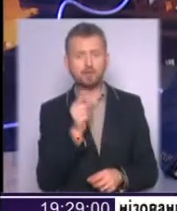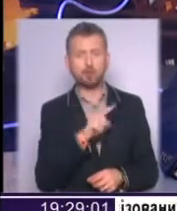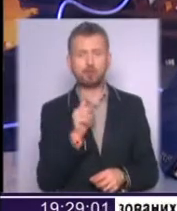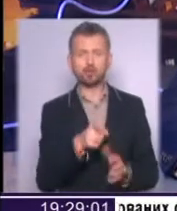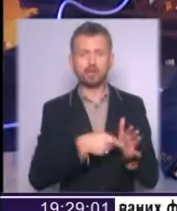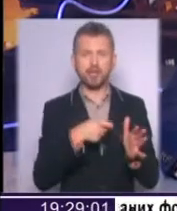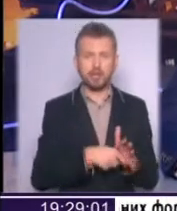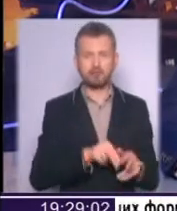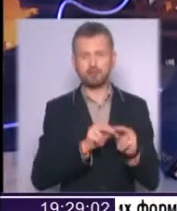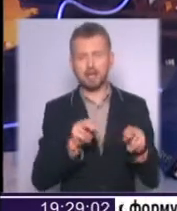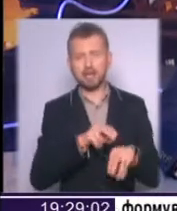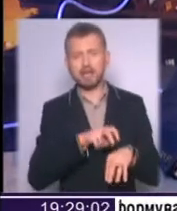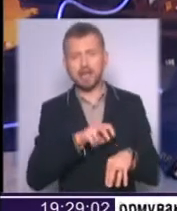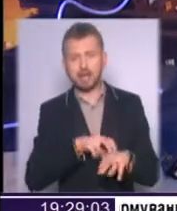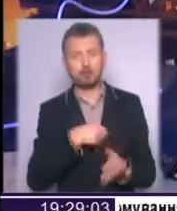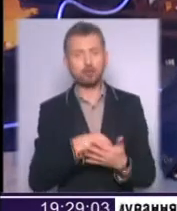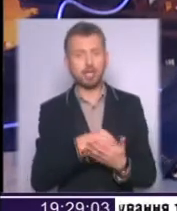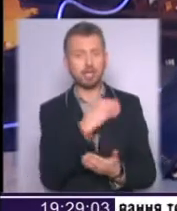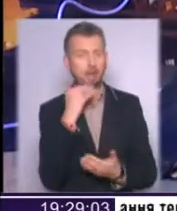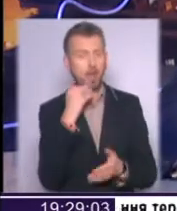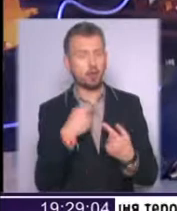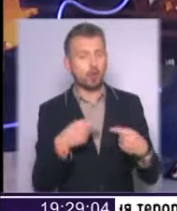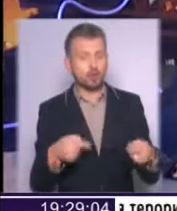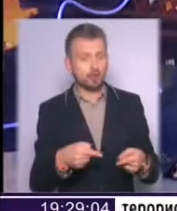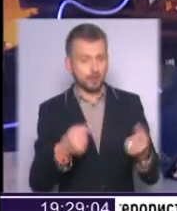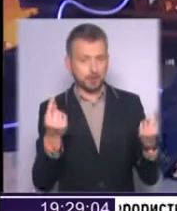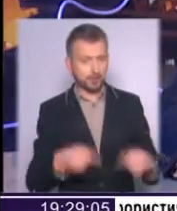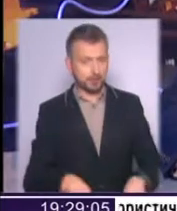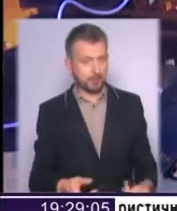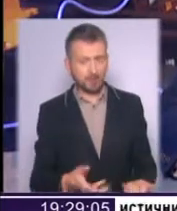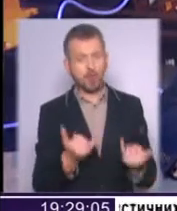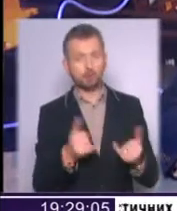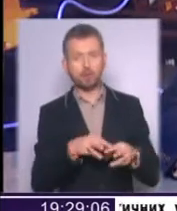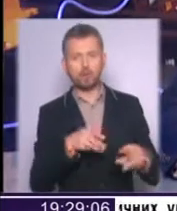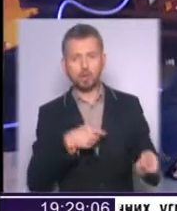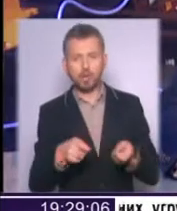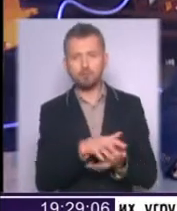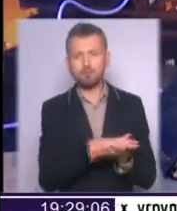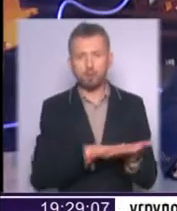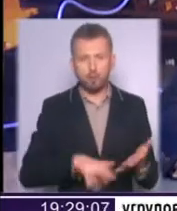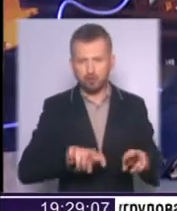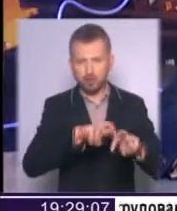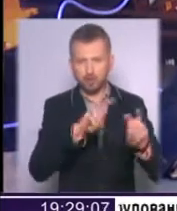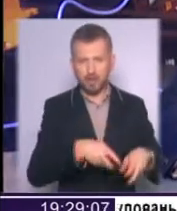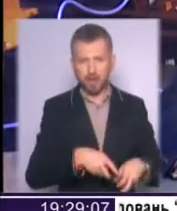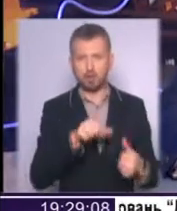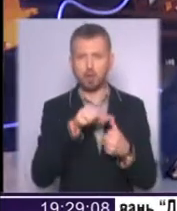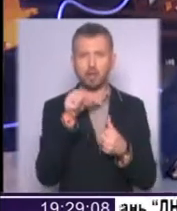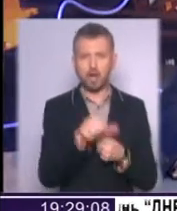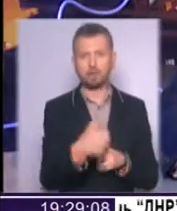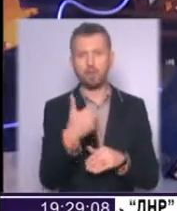лікарі, бюджетники, багато інших, ну, доведені до ручки. І сьогодні уряд продовжує ще з них здирати окремо